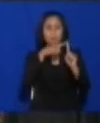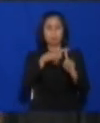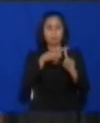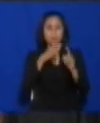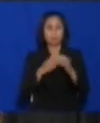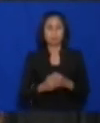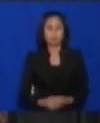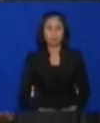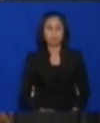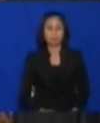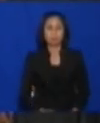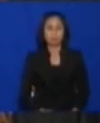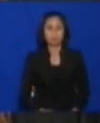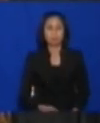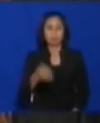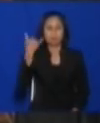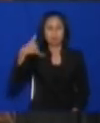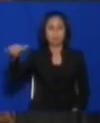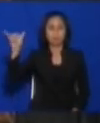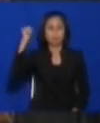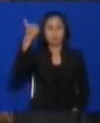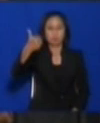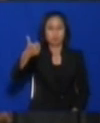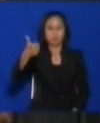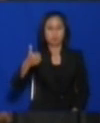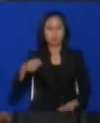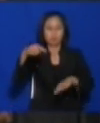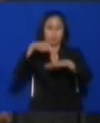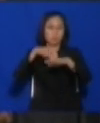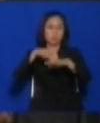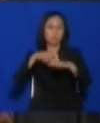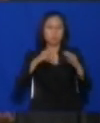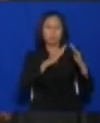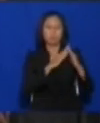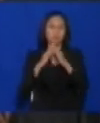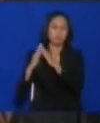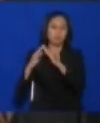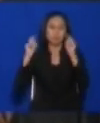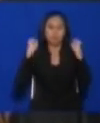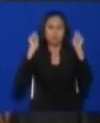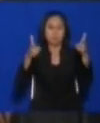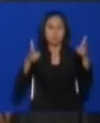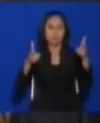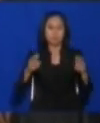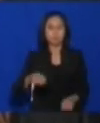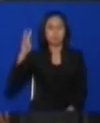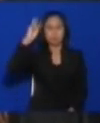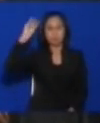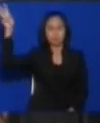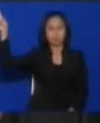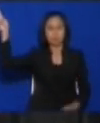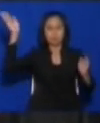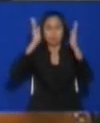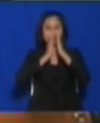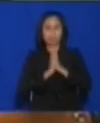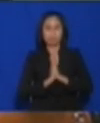demokrasi yang sedang kita bangun ini Hai terima kasih wabillahi Taufiq walhidayah wassalamualaikum warahmatullahi wabarakatuh